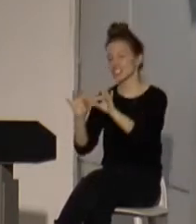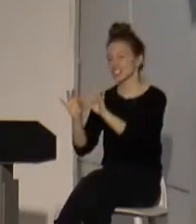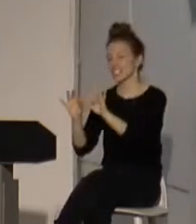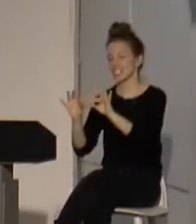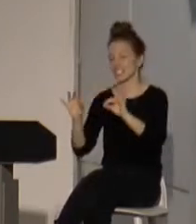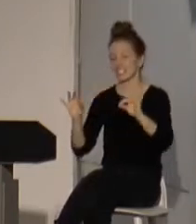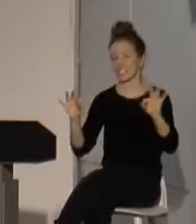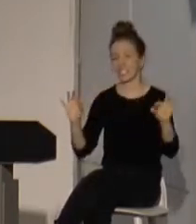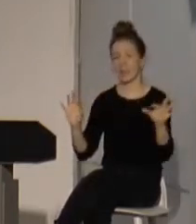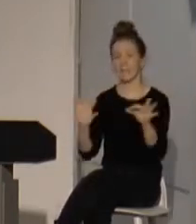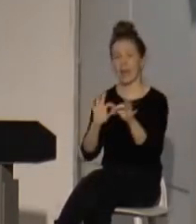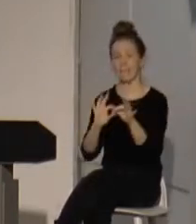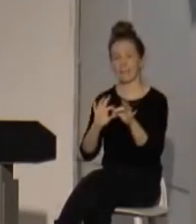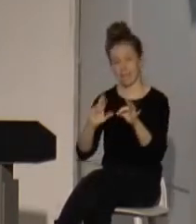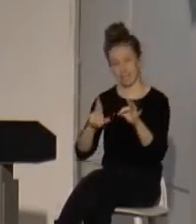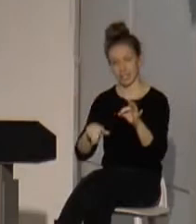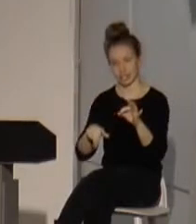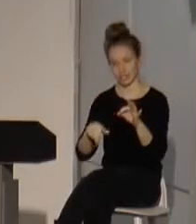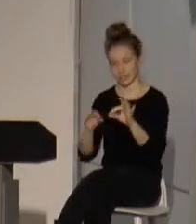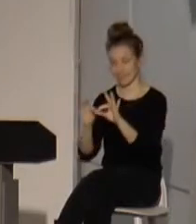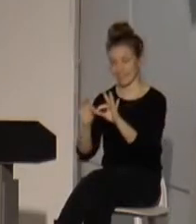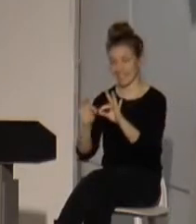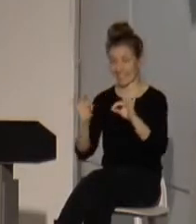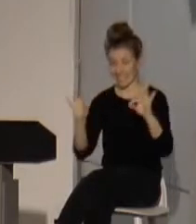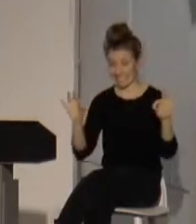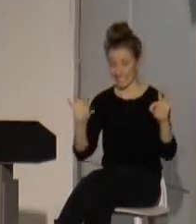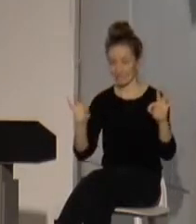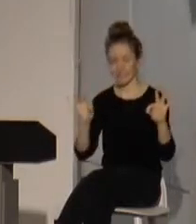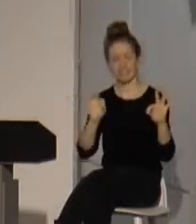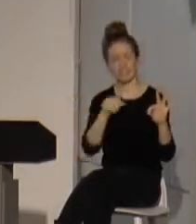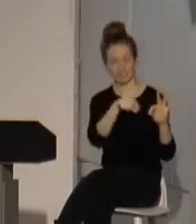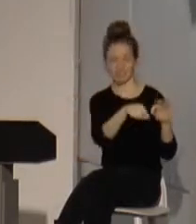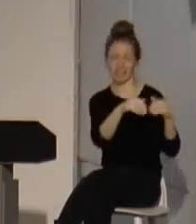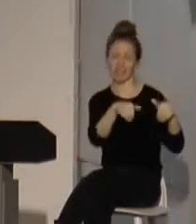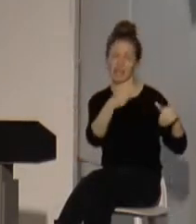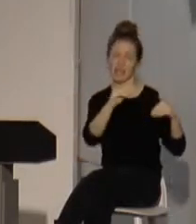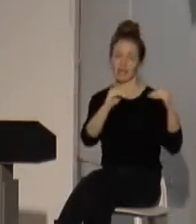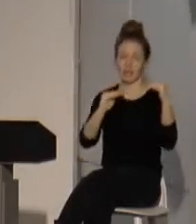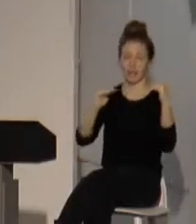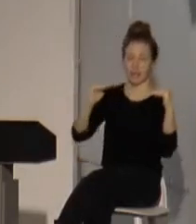ביניהם. הציר הזה בעצם שם את הנכה בעמדה נחותה יותר,